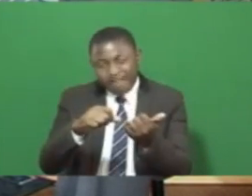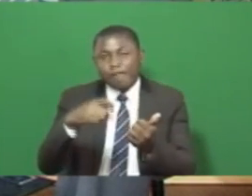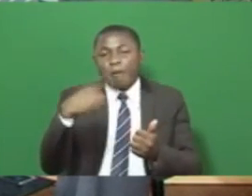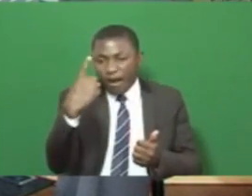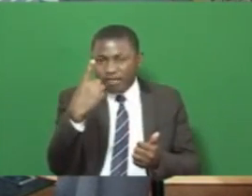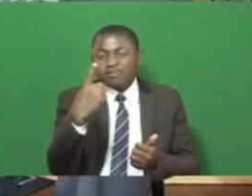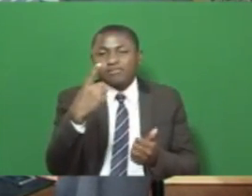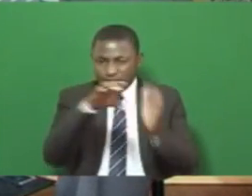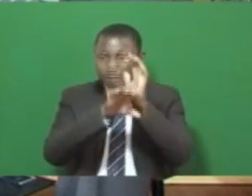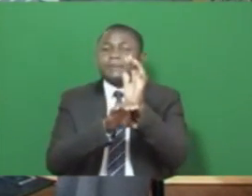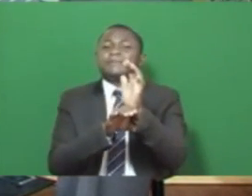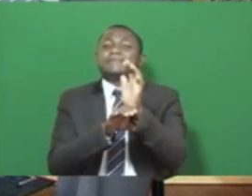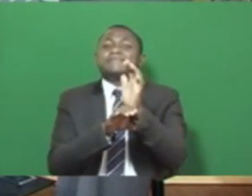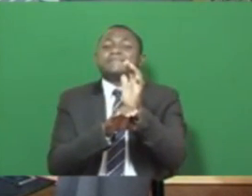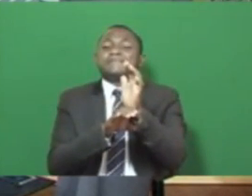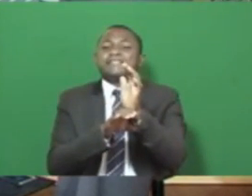1.